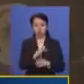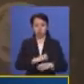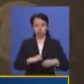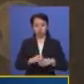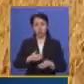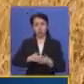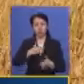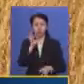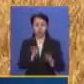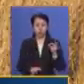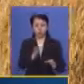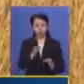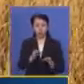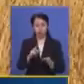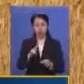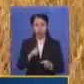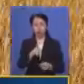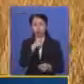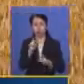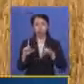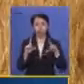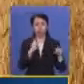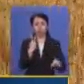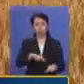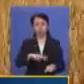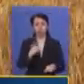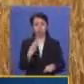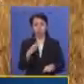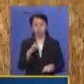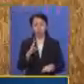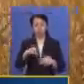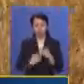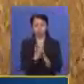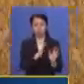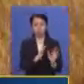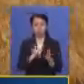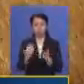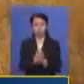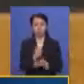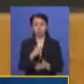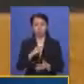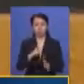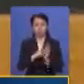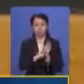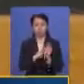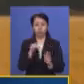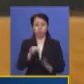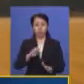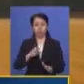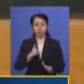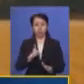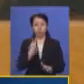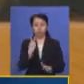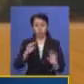А ранее судимый сельчанин на КамАЗе попытался вывести 22 тонны пшеницы нового урожая на сумму 1 миллион 800 тысяч тенге. В